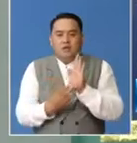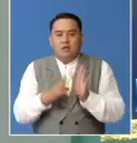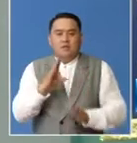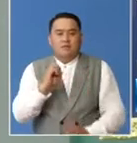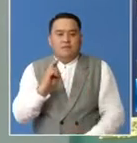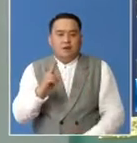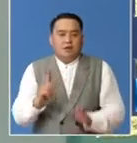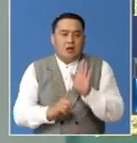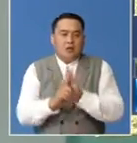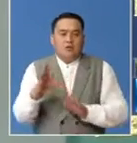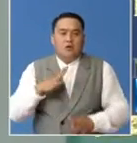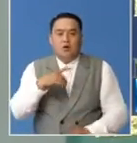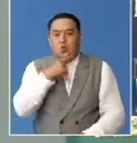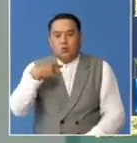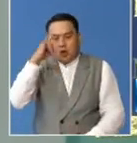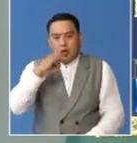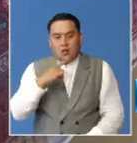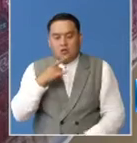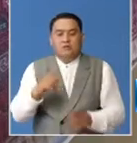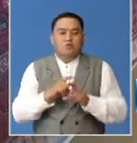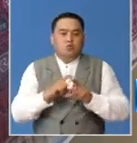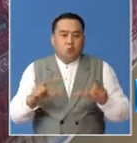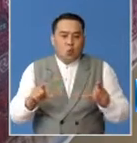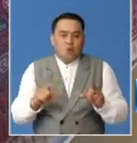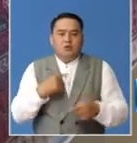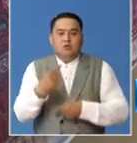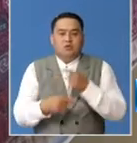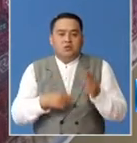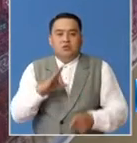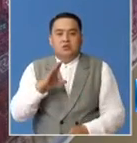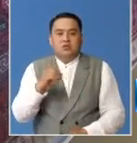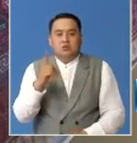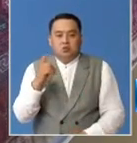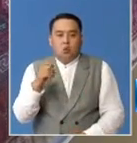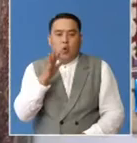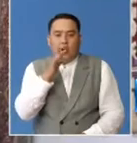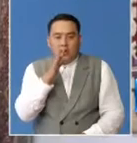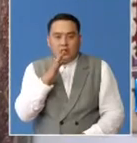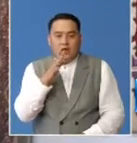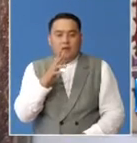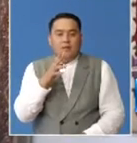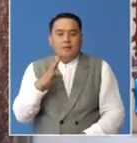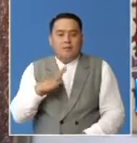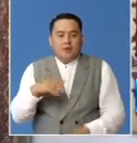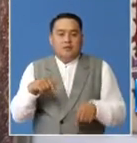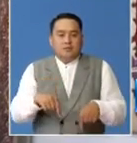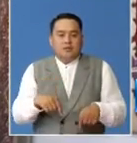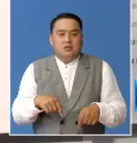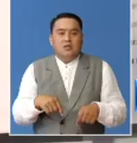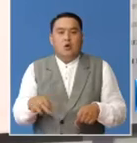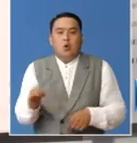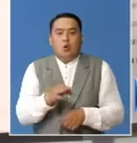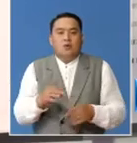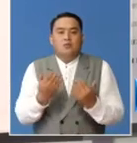веке. Вначале это была русско-казачья ремесленная школа. И только через век, а точнее в 1980 году, здесь разместился